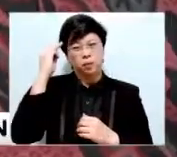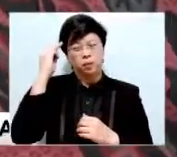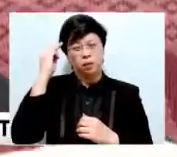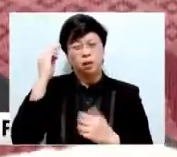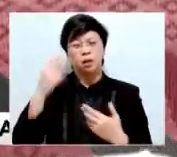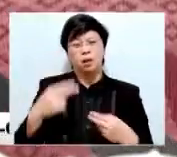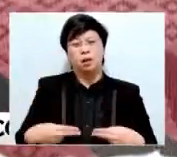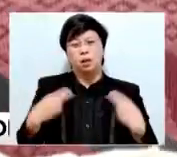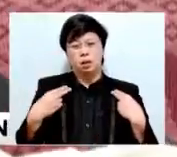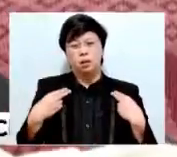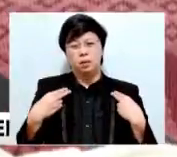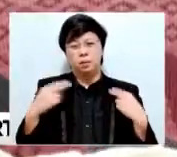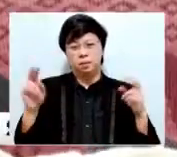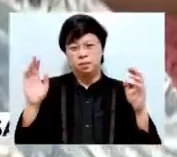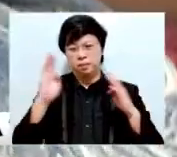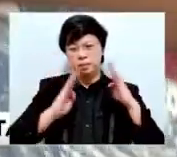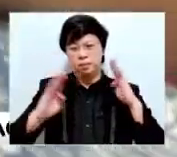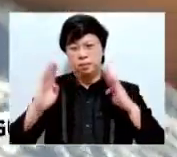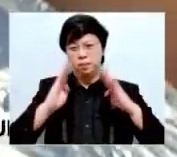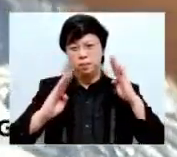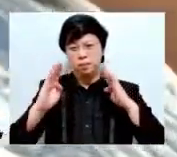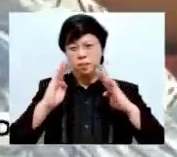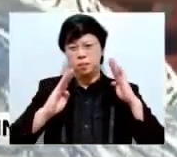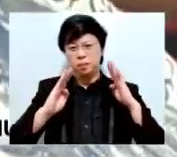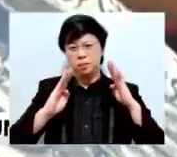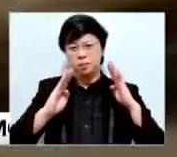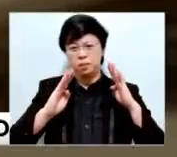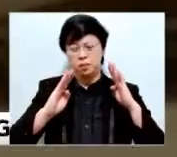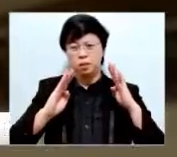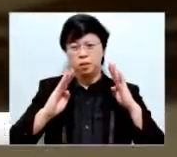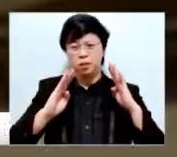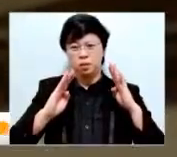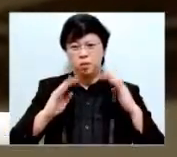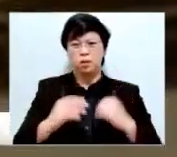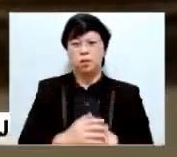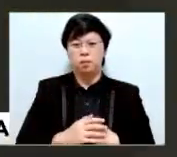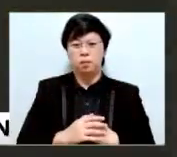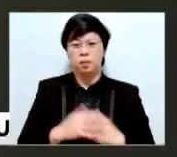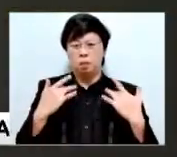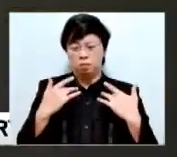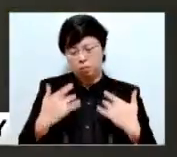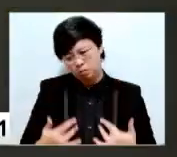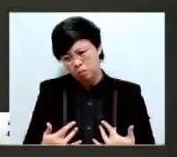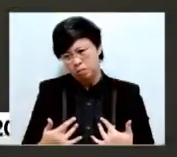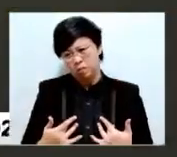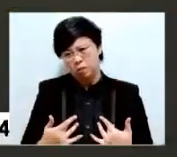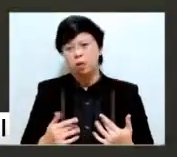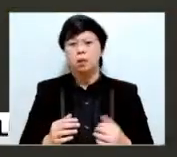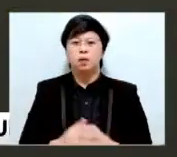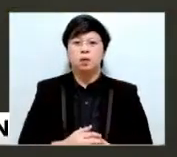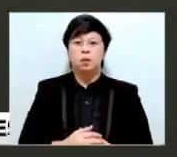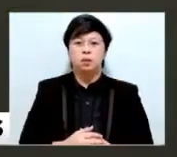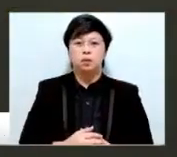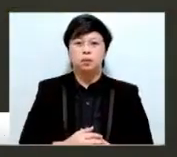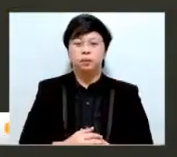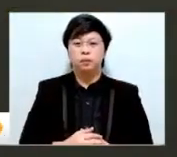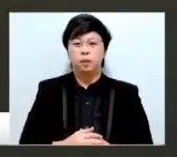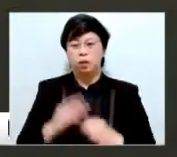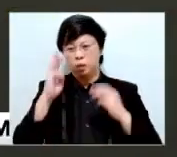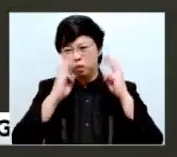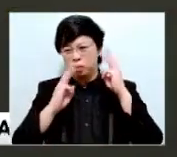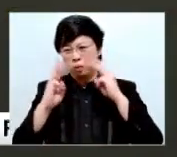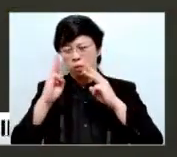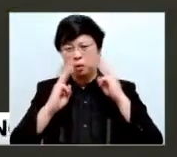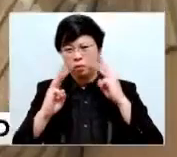stress disorder o PTSD, panic disorder o major depressive disorder. Masasabing anxiety at hindi na normal